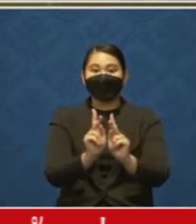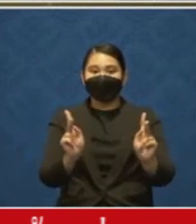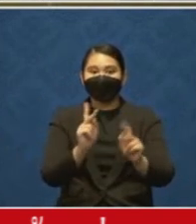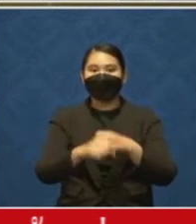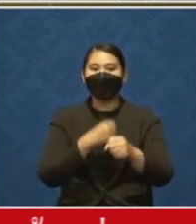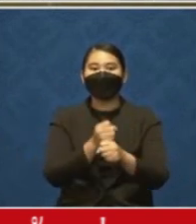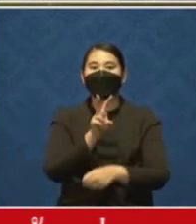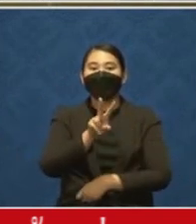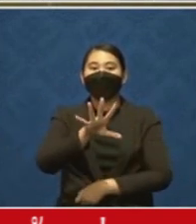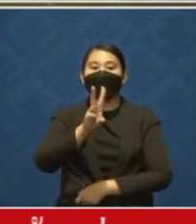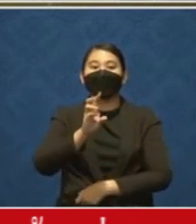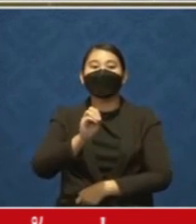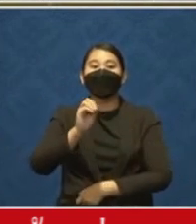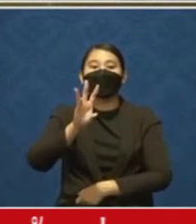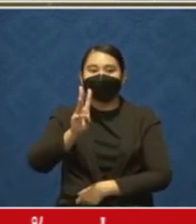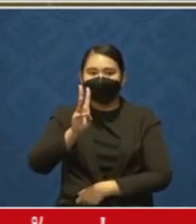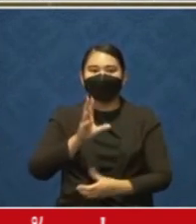ปี2566ครับ